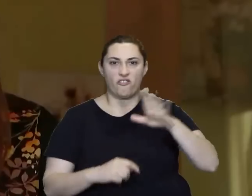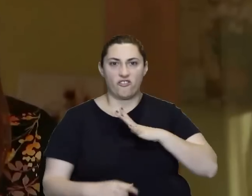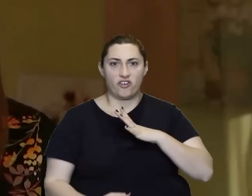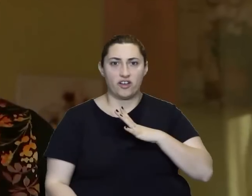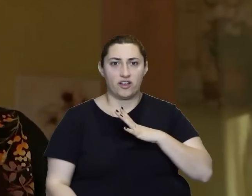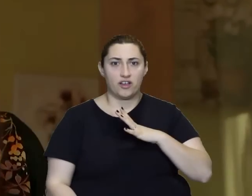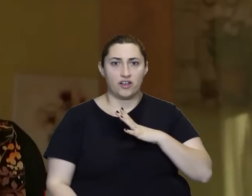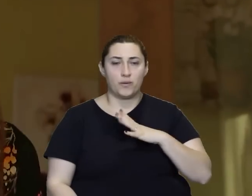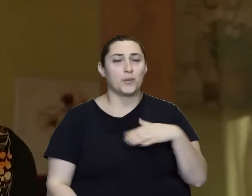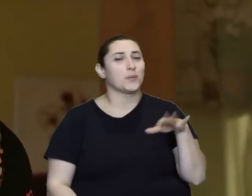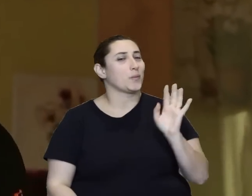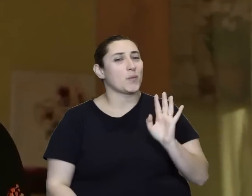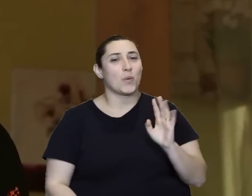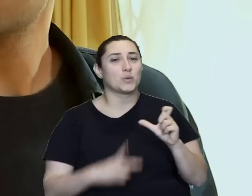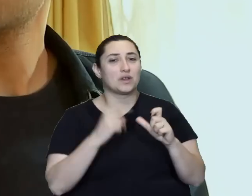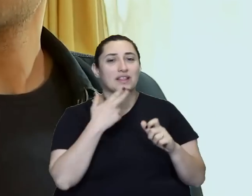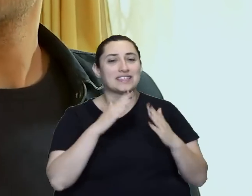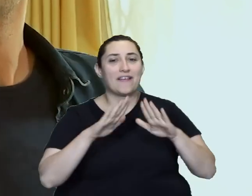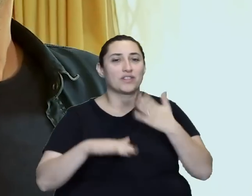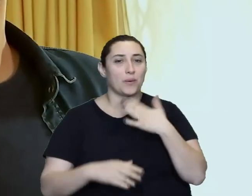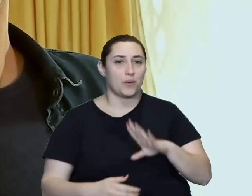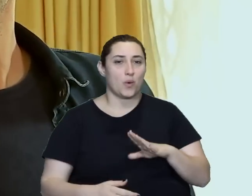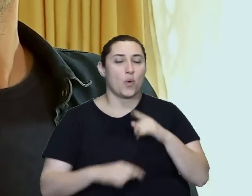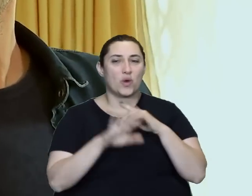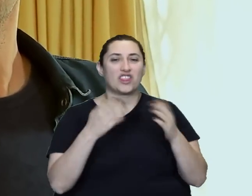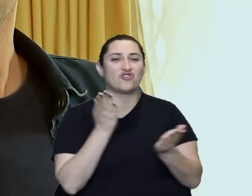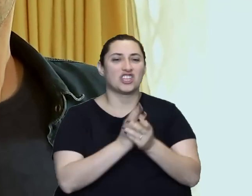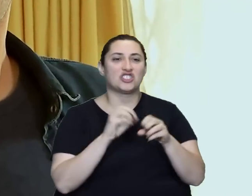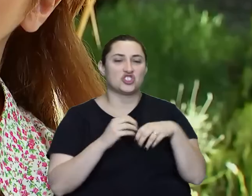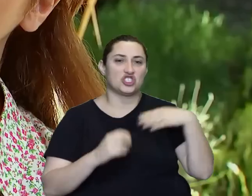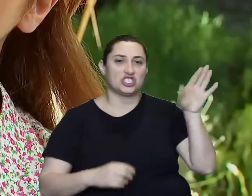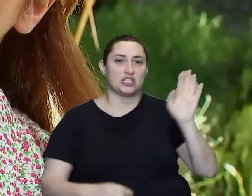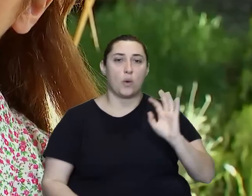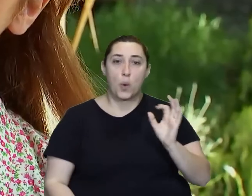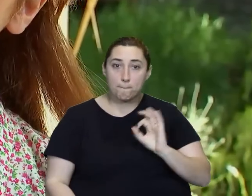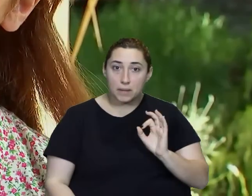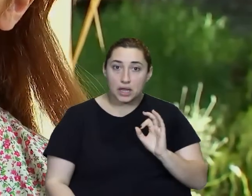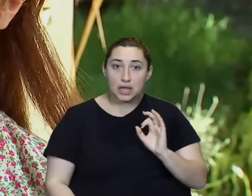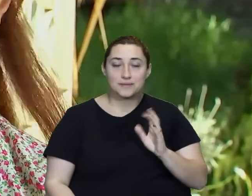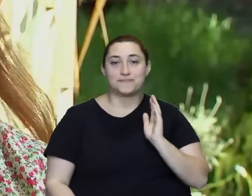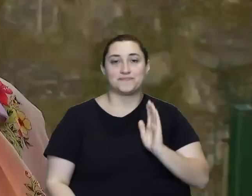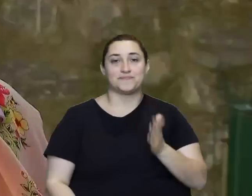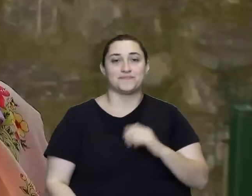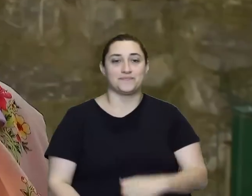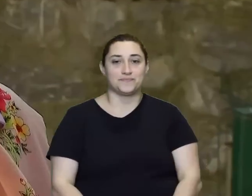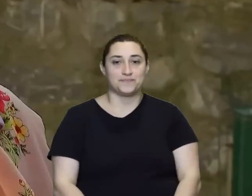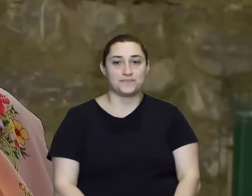mi? Yok, hayır. Şükran teyze evde değil. Onlar cenazeye gittiler. Öyle mi? Hay Allah.